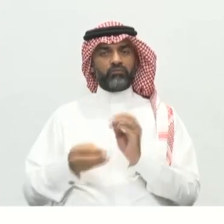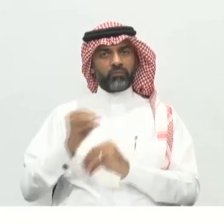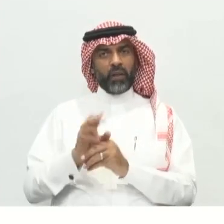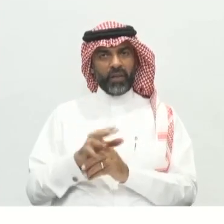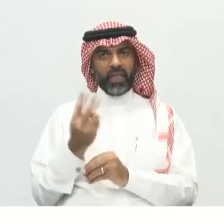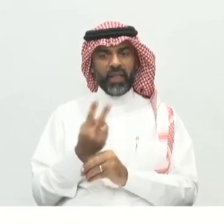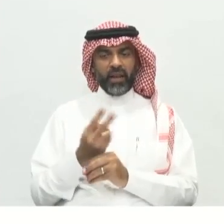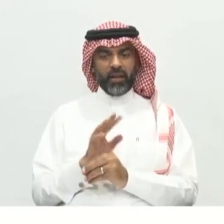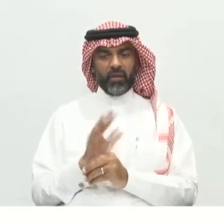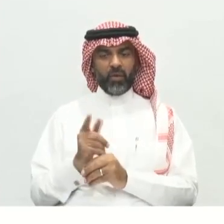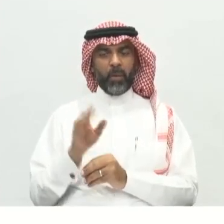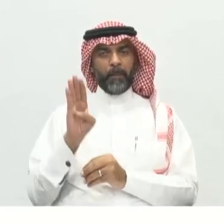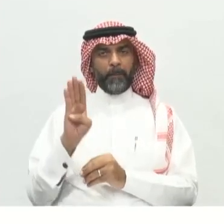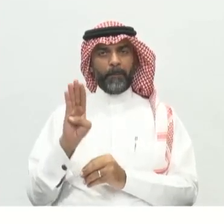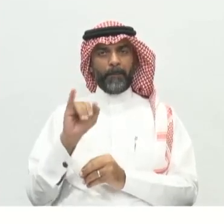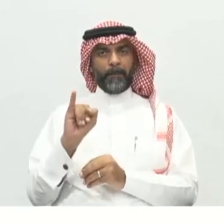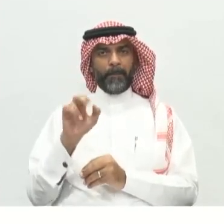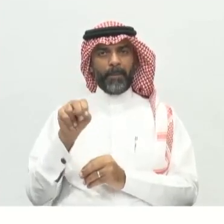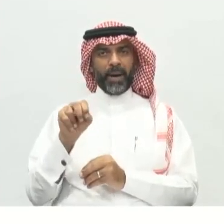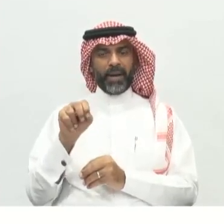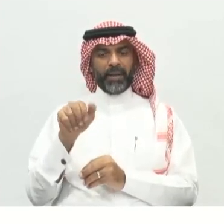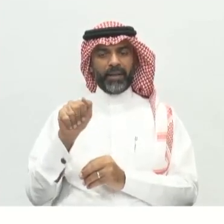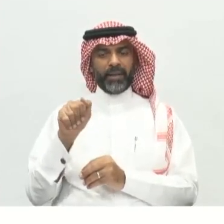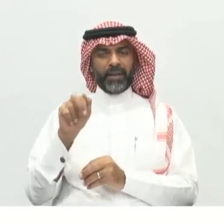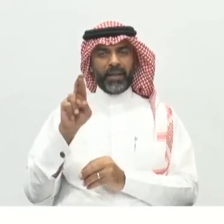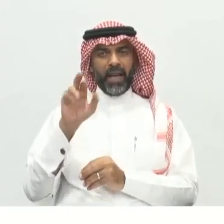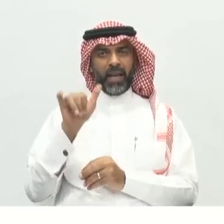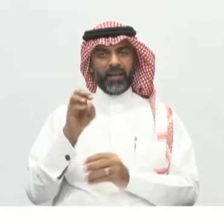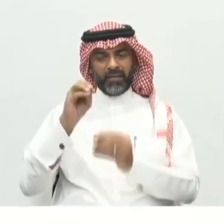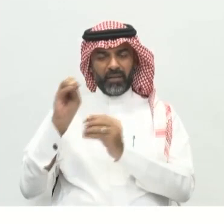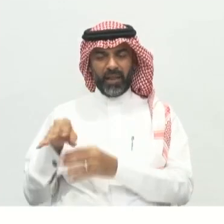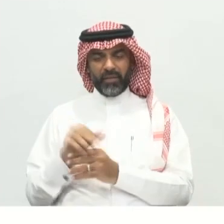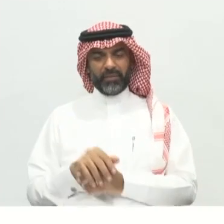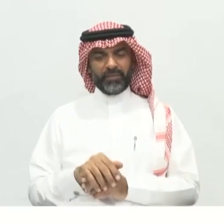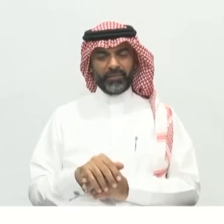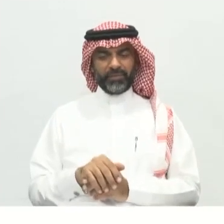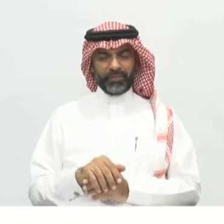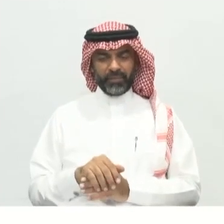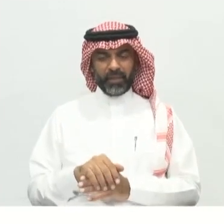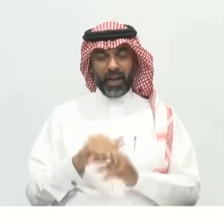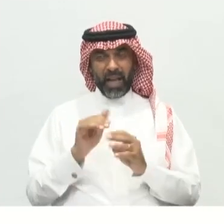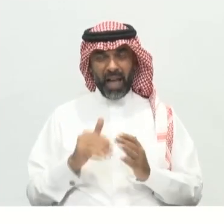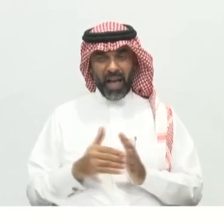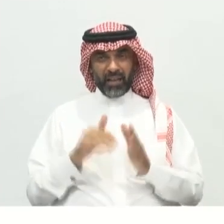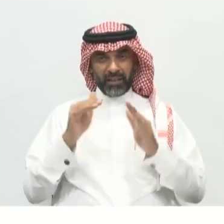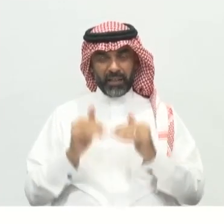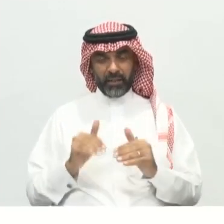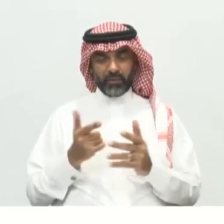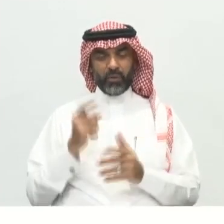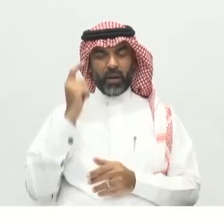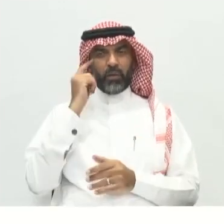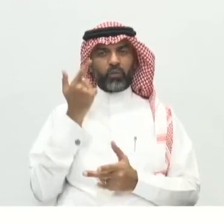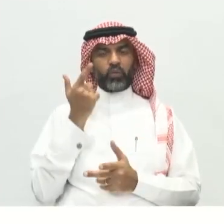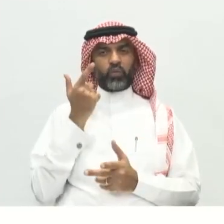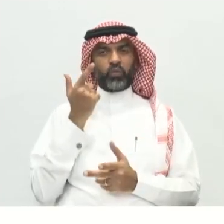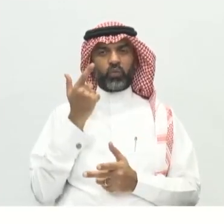سنضع باينري في الجزء الاخير سنقوم باستخدام الداله هنا سنتعرف